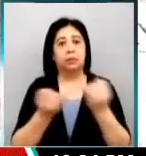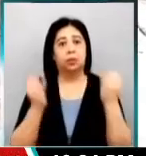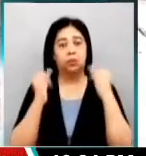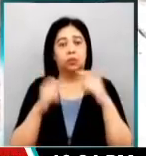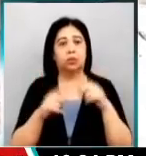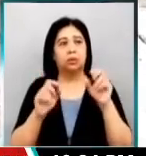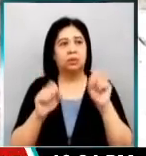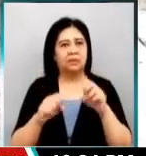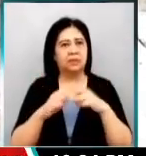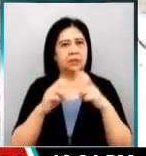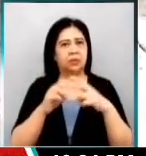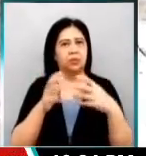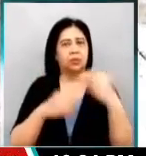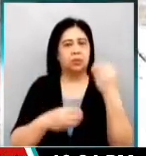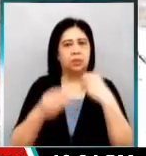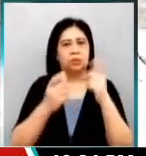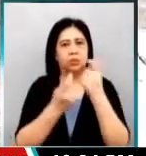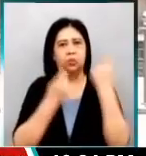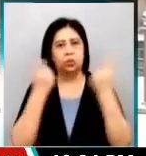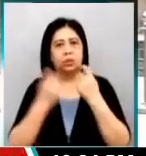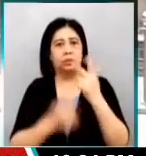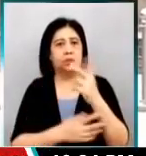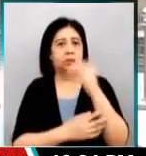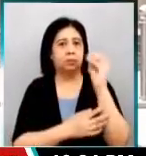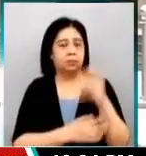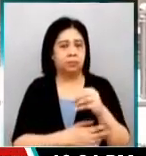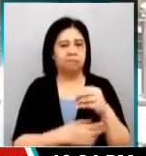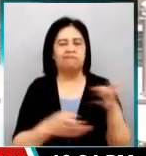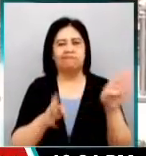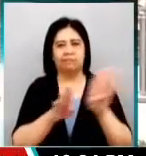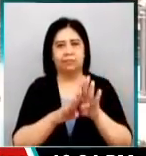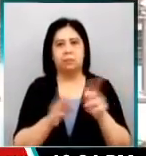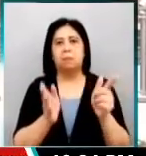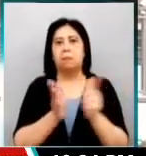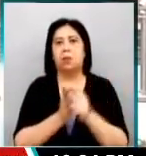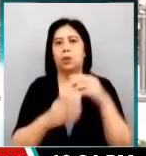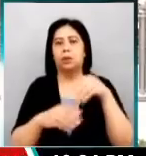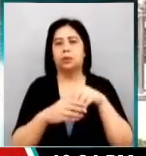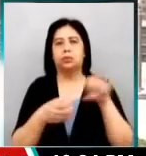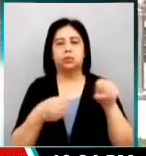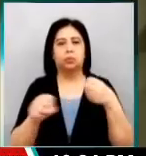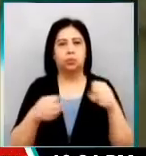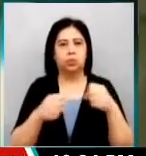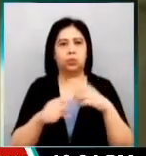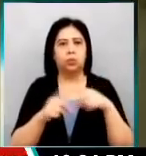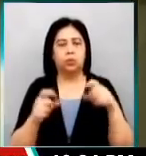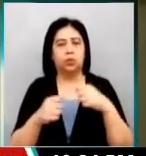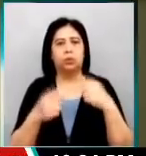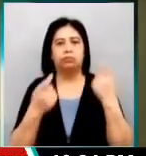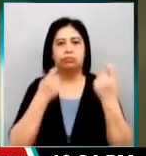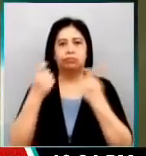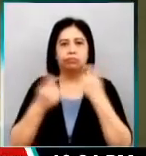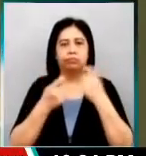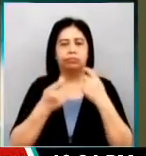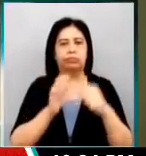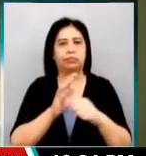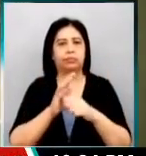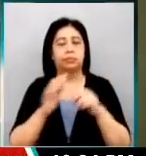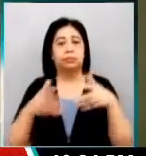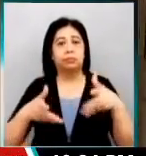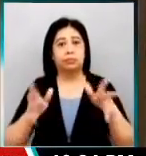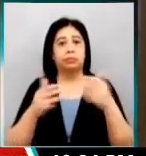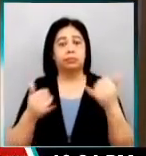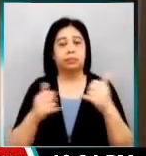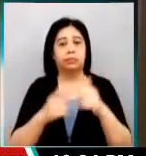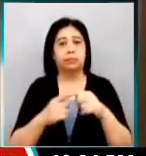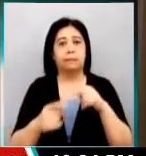outdoor tourism na hanggang 30% capacity. Bawal ang indoor sports at tourism attractions. Pinapayagan pa naman sa ngayon ang personal care